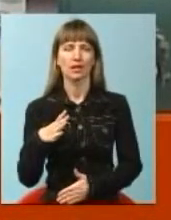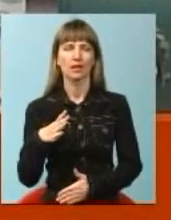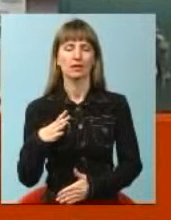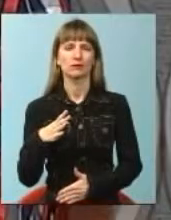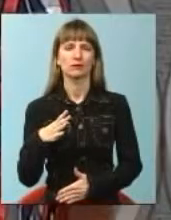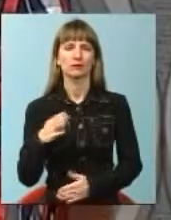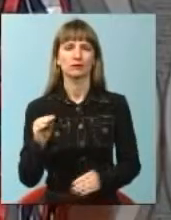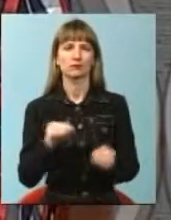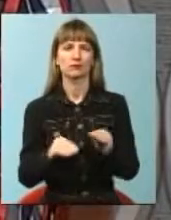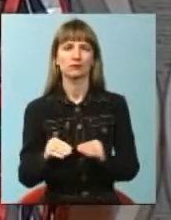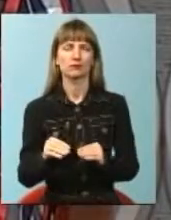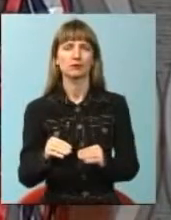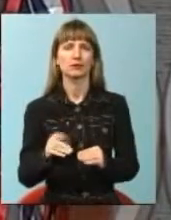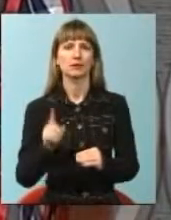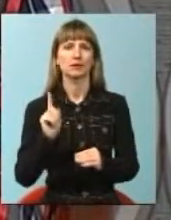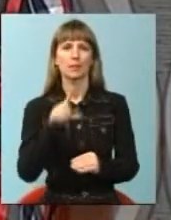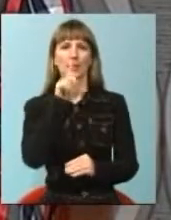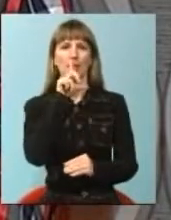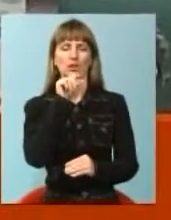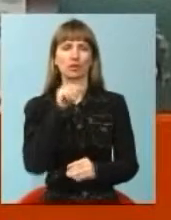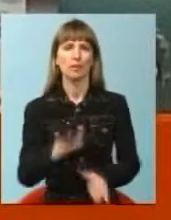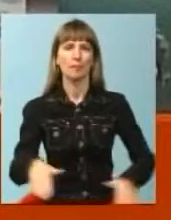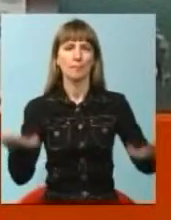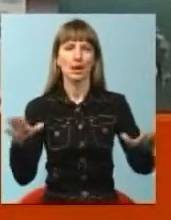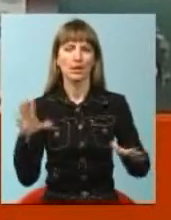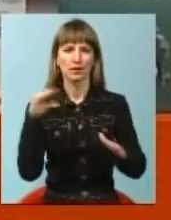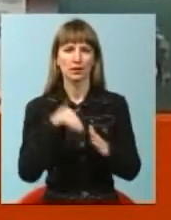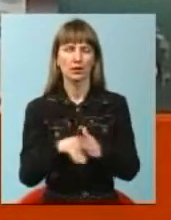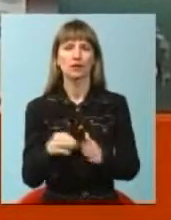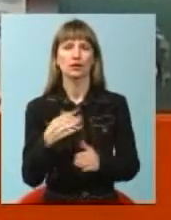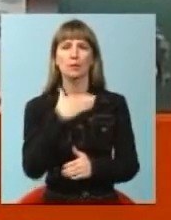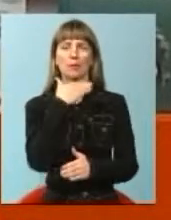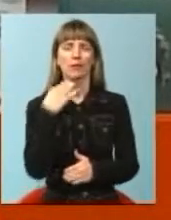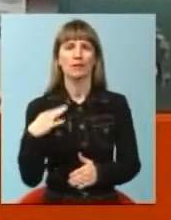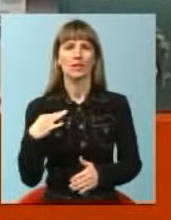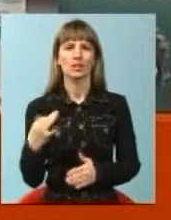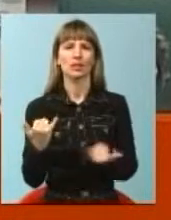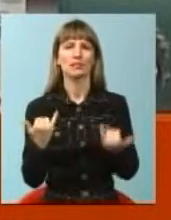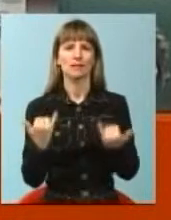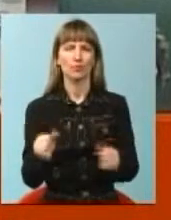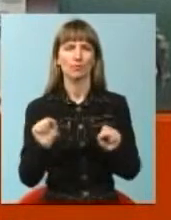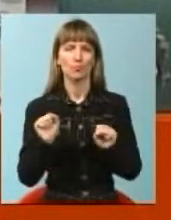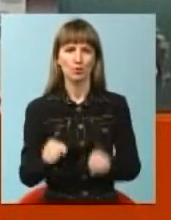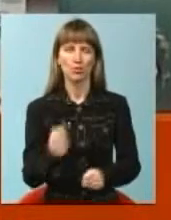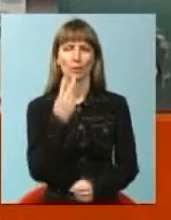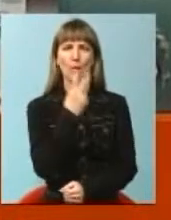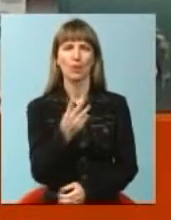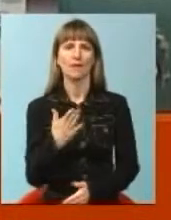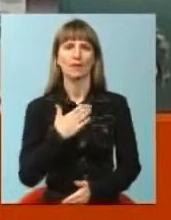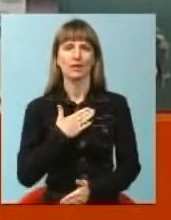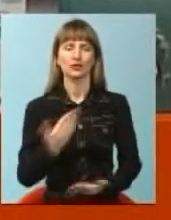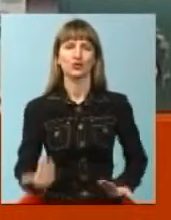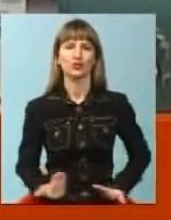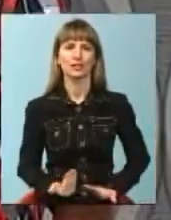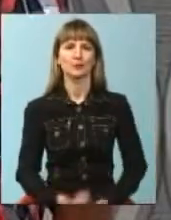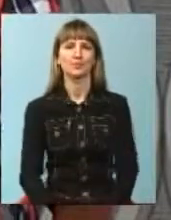брала за принцип справжній пташиний політ. І ще багато-багато речей, які сьогодні ми можемо побачити в нашому